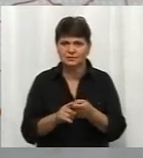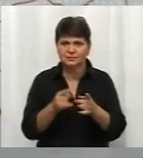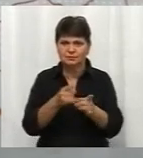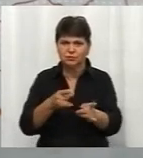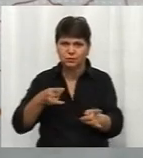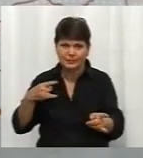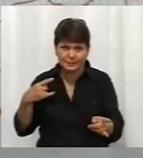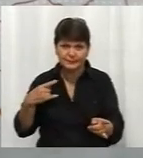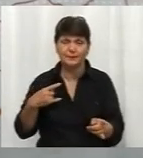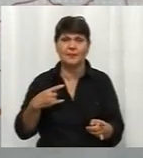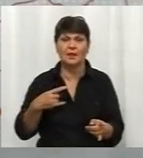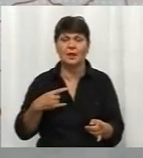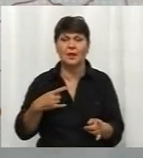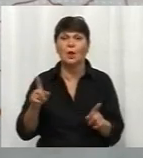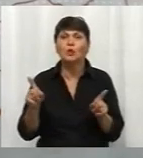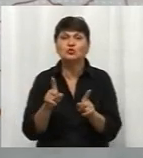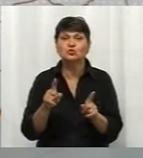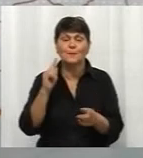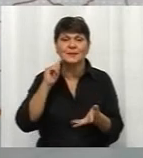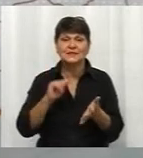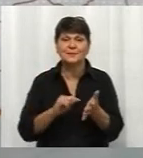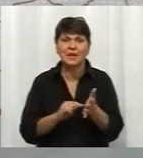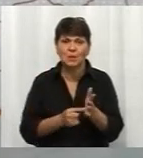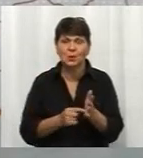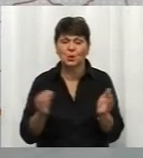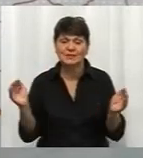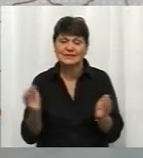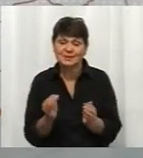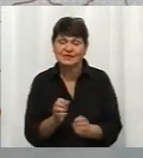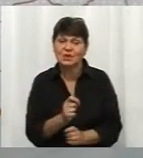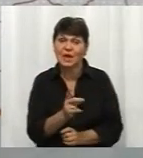потоку. Це щоб з метою зменшити